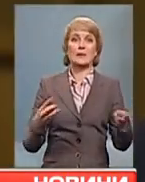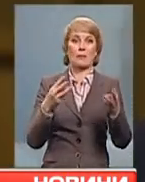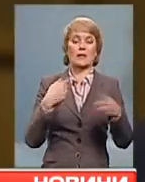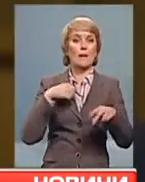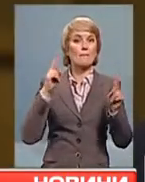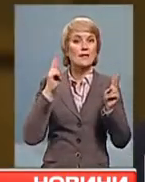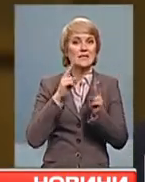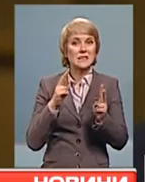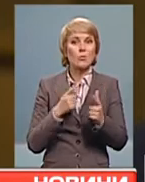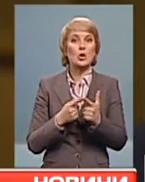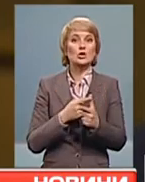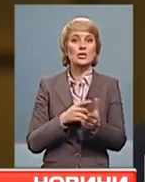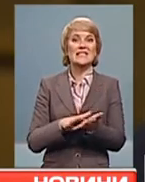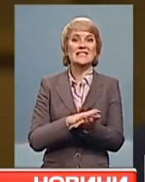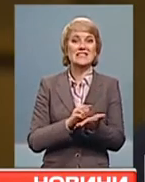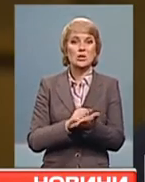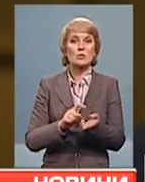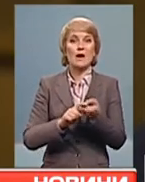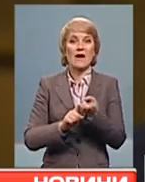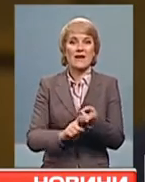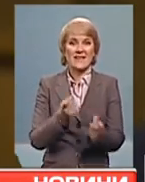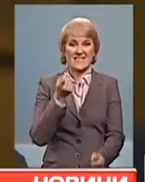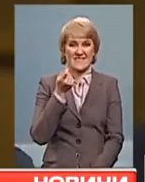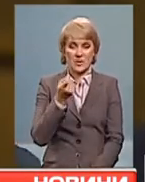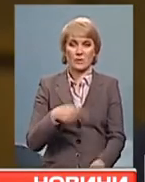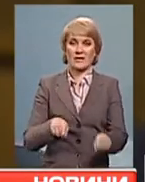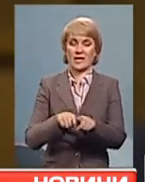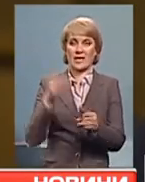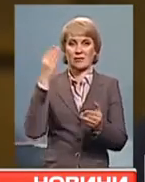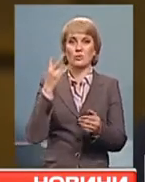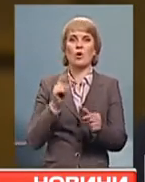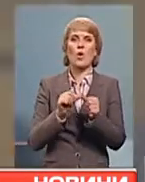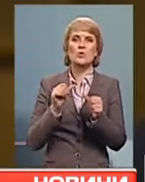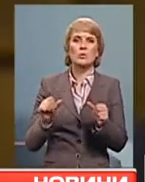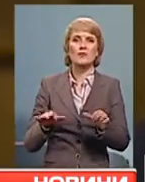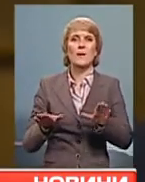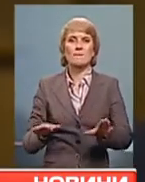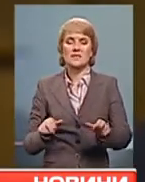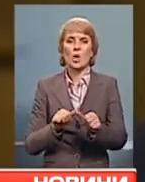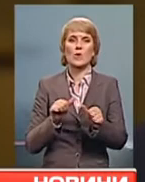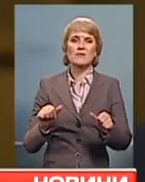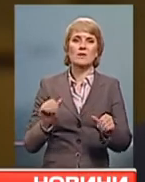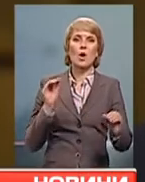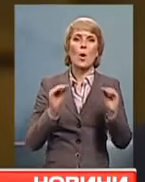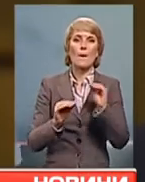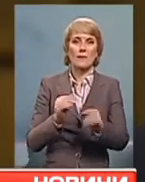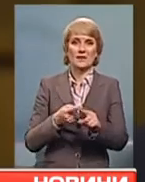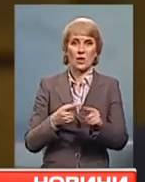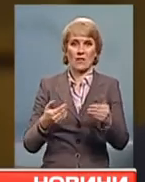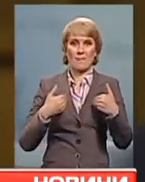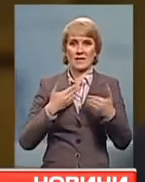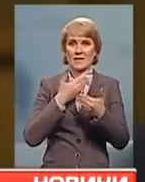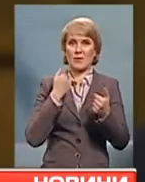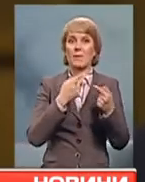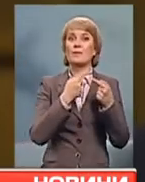не знаємо, чи знищимо вірус у такий спосіб. Нам потрібно для цього якесь особливе місце і особливе обладнання, якого ми не маємо. Однак інші штати